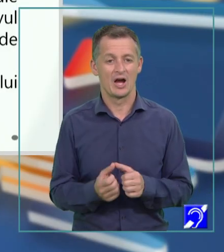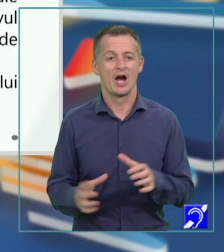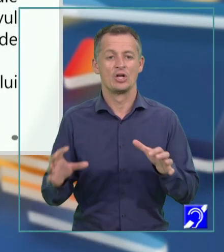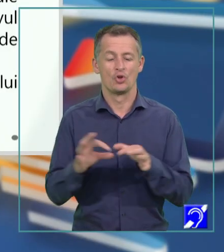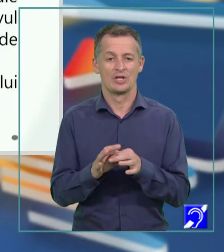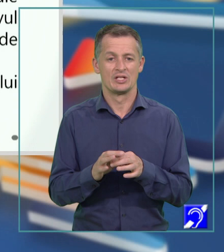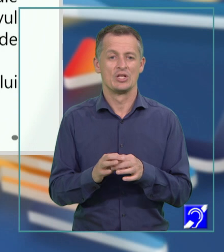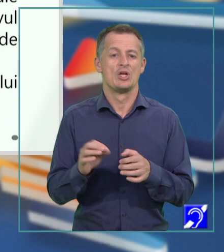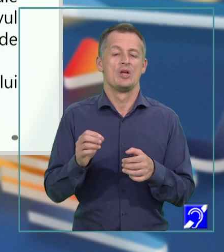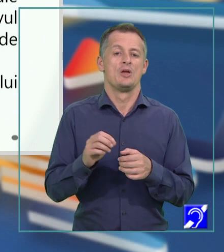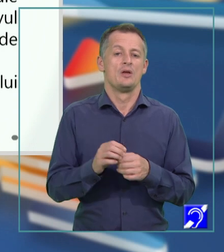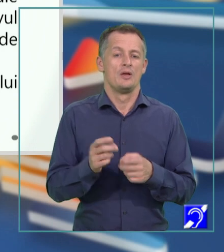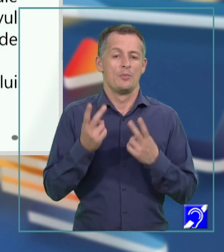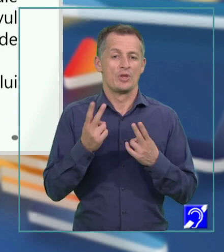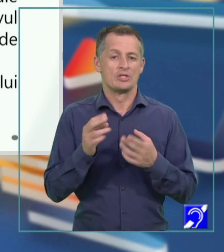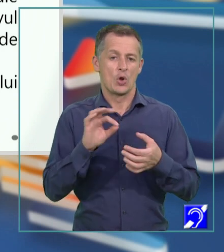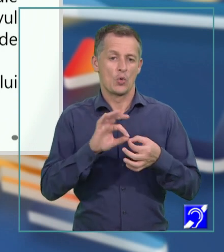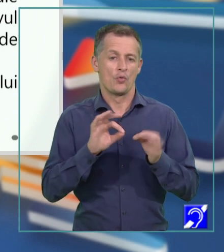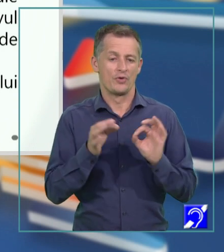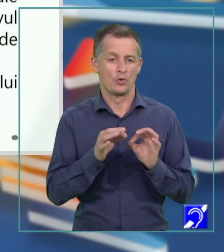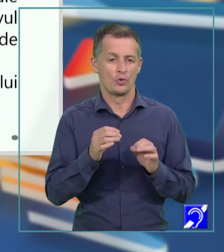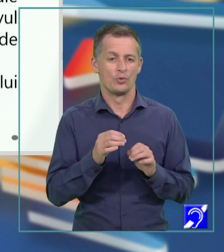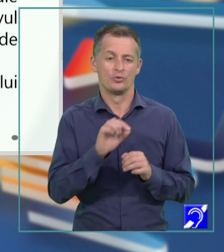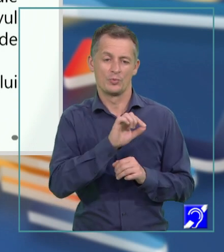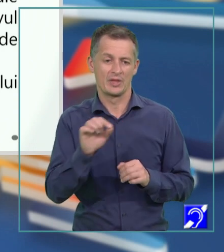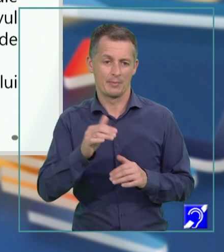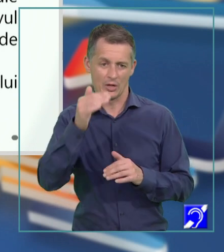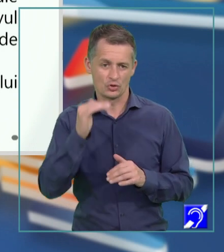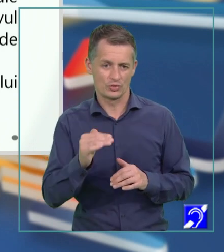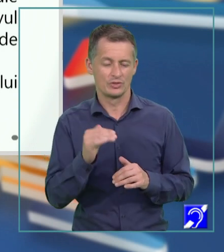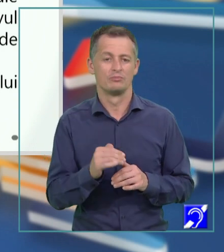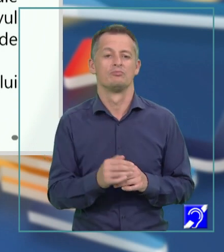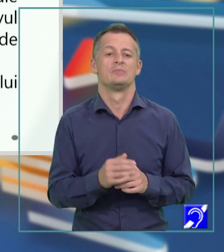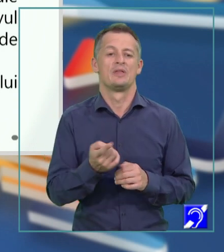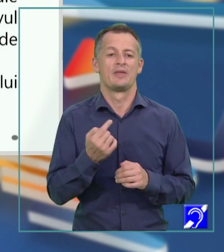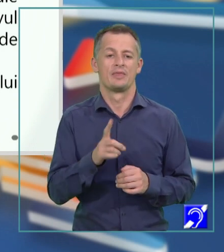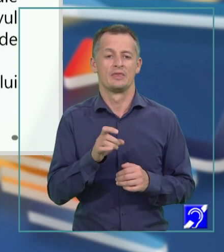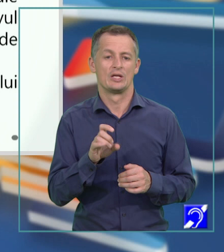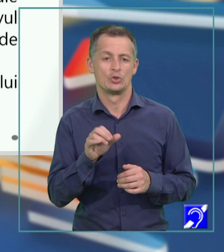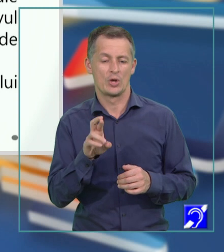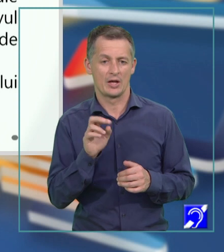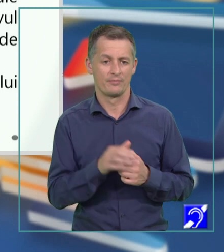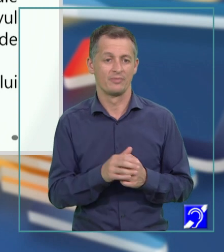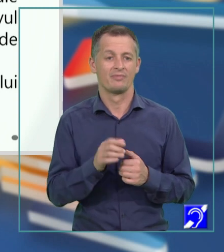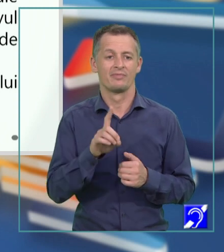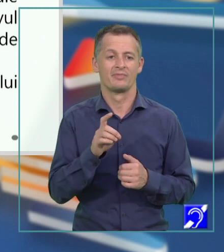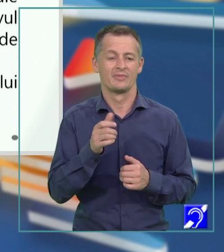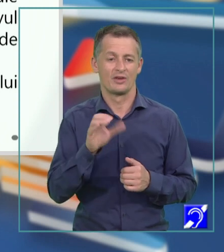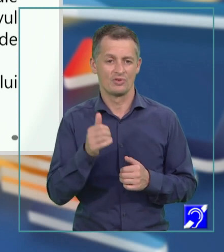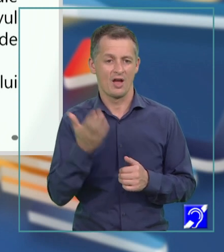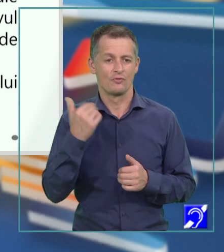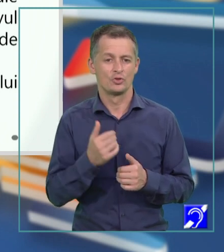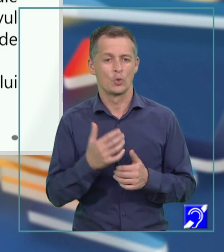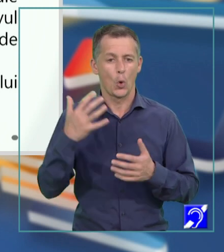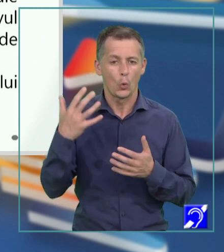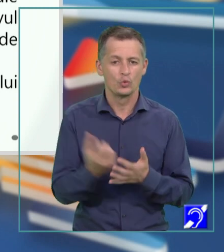cuvintelor subliniate în enunțurile de mai jos cu definiția din dicționar. Și avem două propoziții. Dacia a fost cucerită de